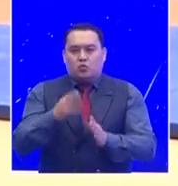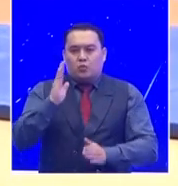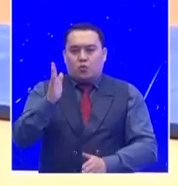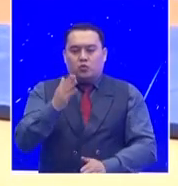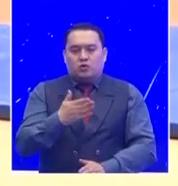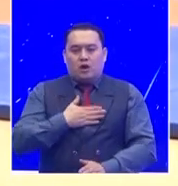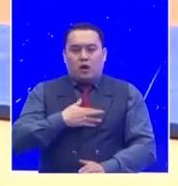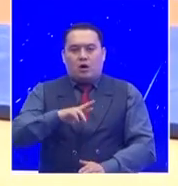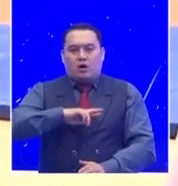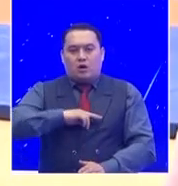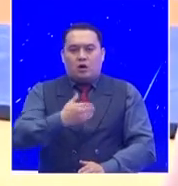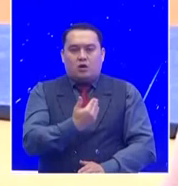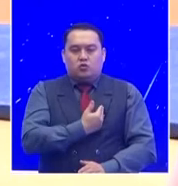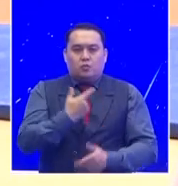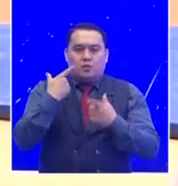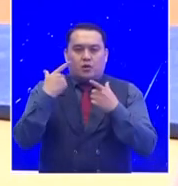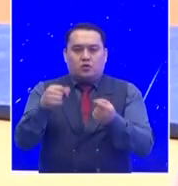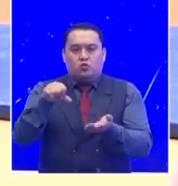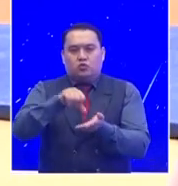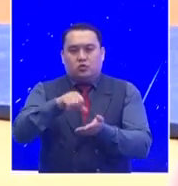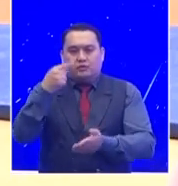Я хочу поехать на Азию.